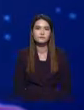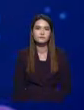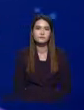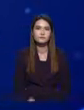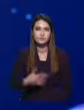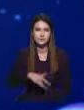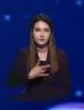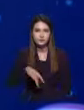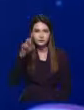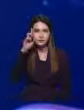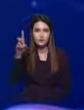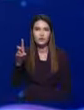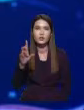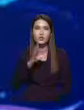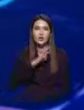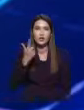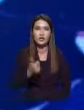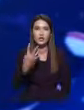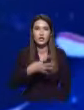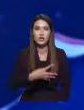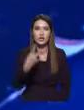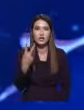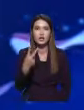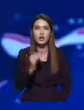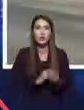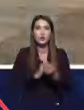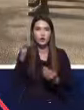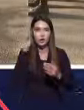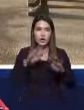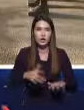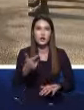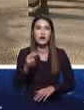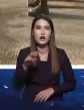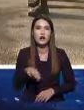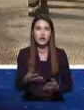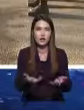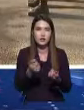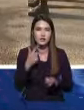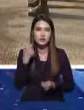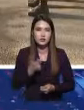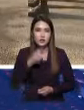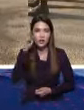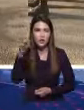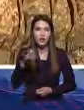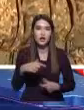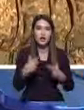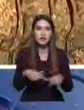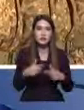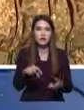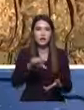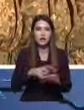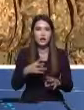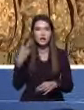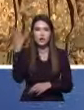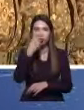Таразда ұлттық ұланның 42 сарбазына жоғары оқу орындарының гранты табысталды. Енді сарбаздар ұлттық бірыңғай тестілеуге қатыспай-ақ, 2 жыл ішінде